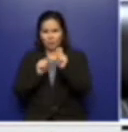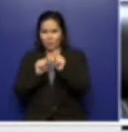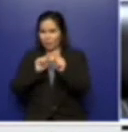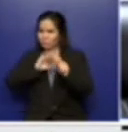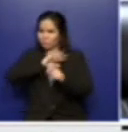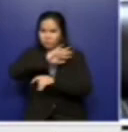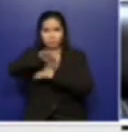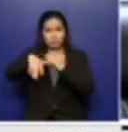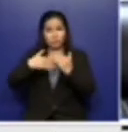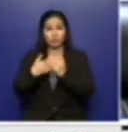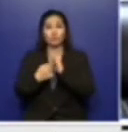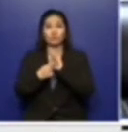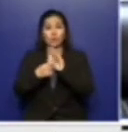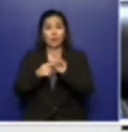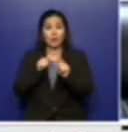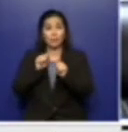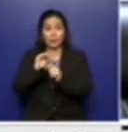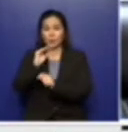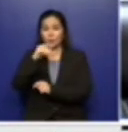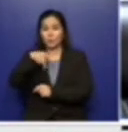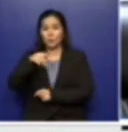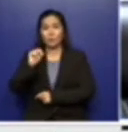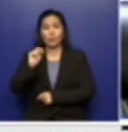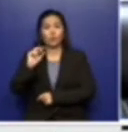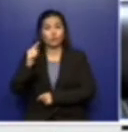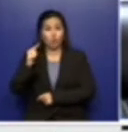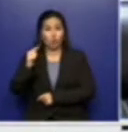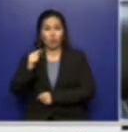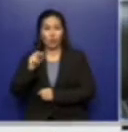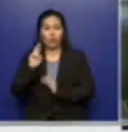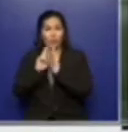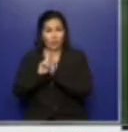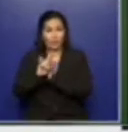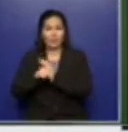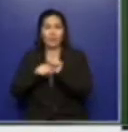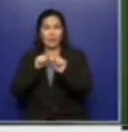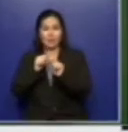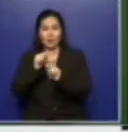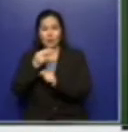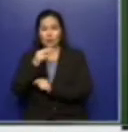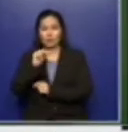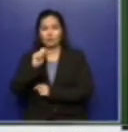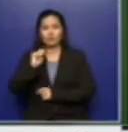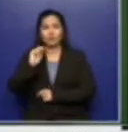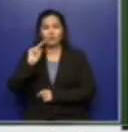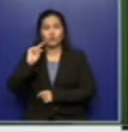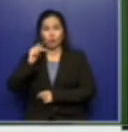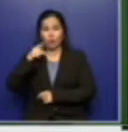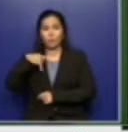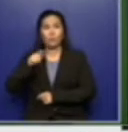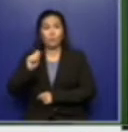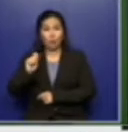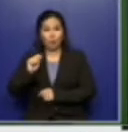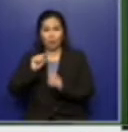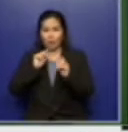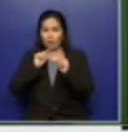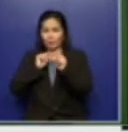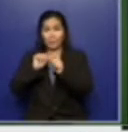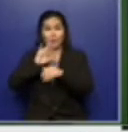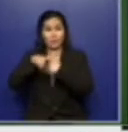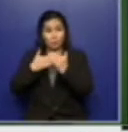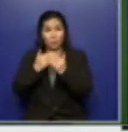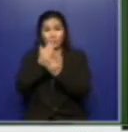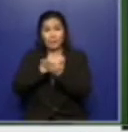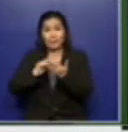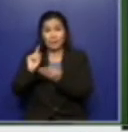ภอยกตัวอย่างเช่นอำเภอโพนทองจังหวัดร้อยเอ็ดอำเภอหนองพอกจังหวัดร้อยเอ็ดทั้งอำเภอประกาศเป็นเขตสป